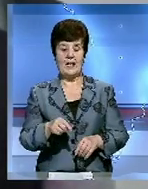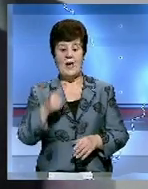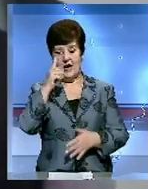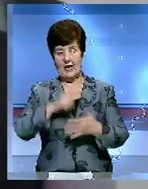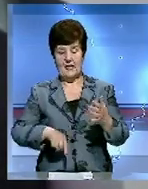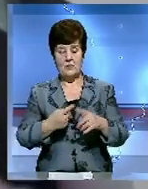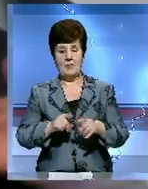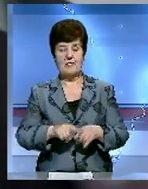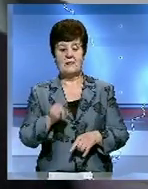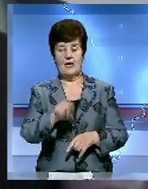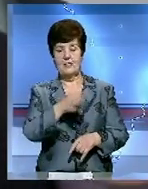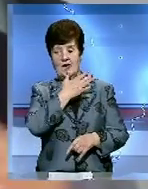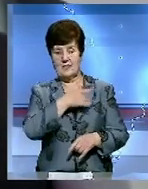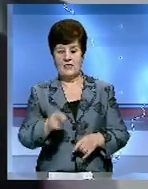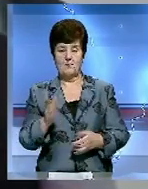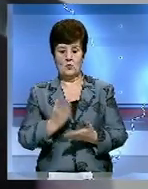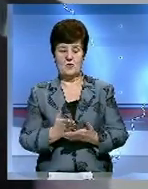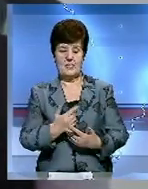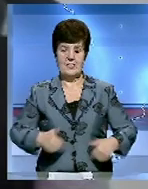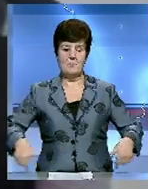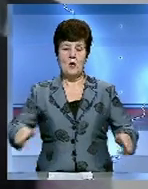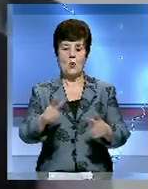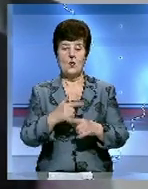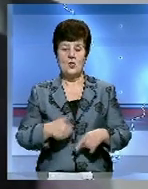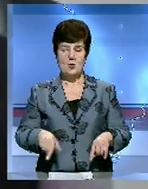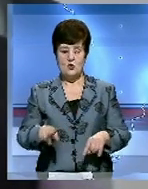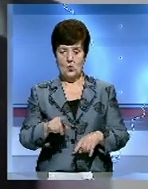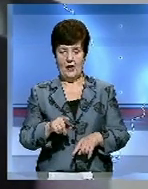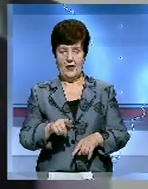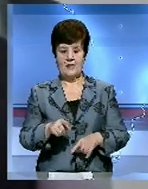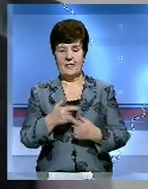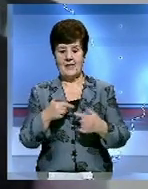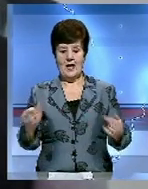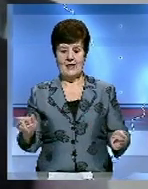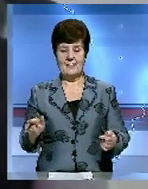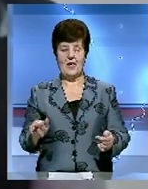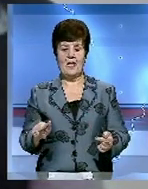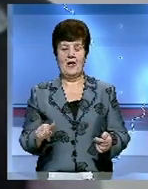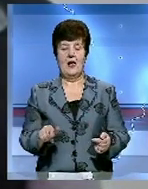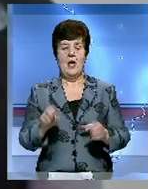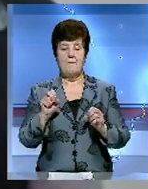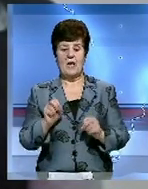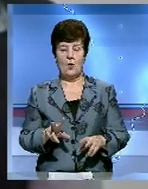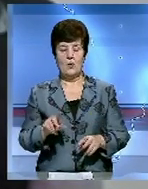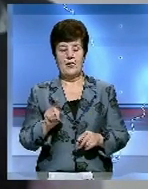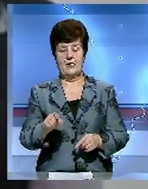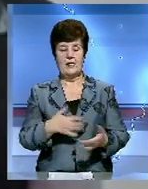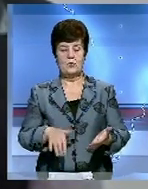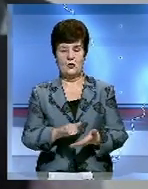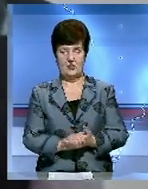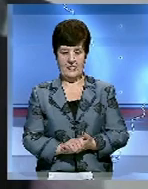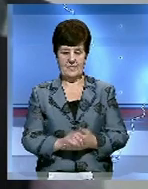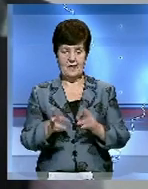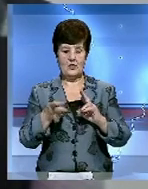cât noi suntem înconjurate de foarte multe alte pericole în societate. Doi,